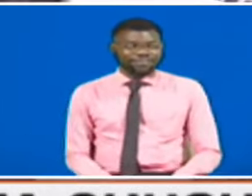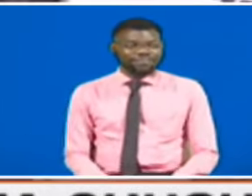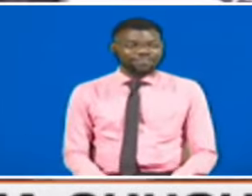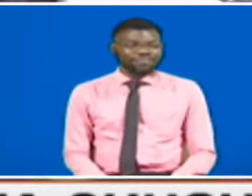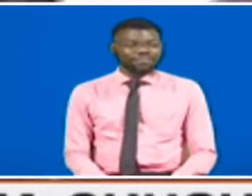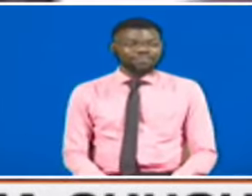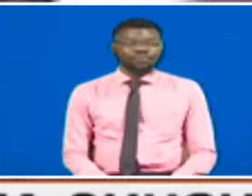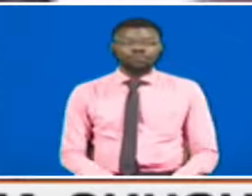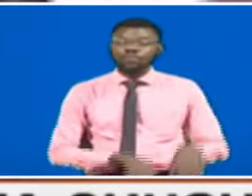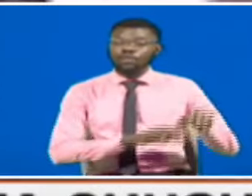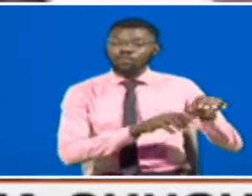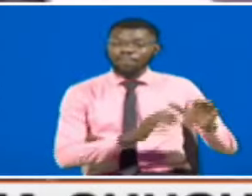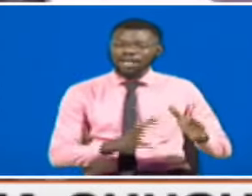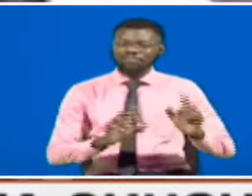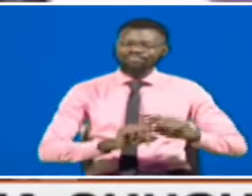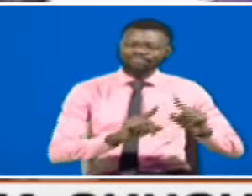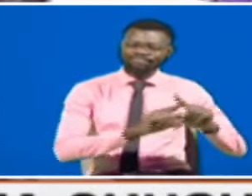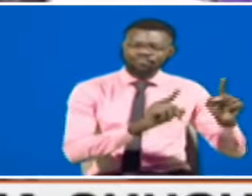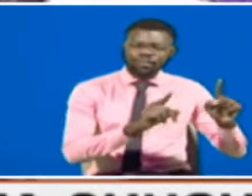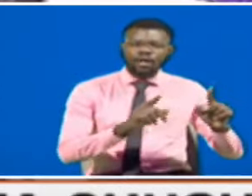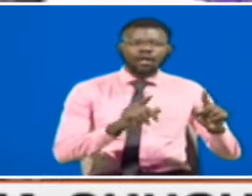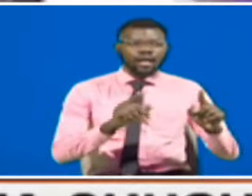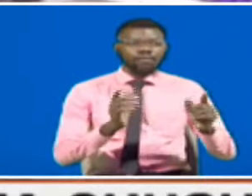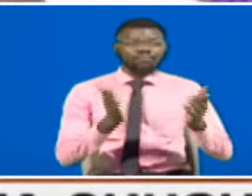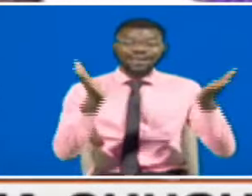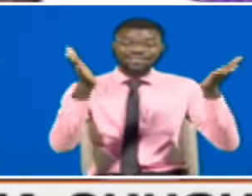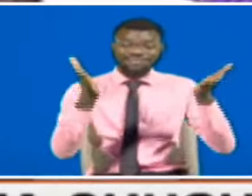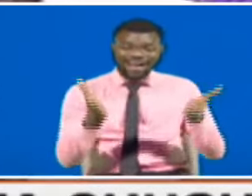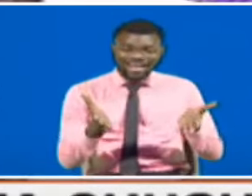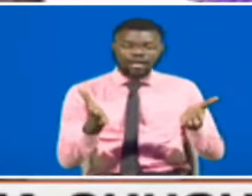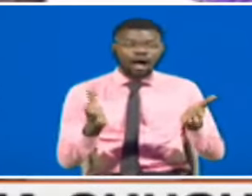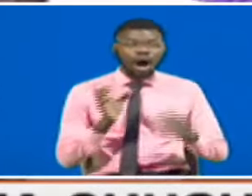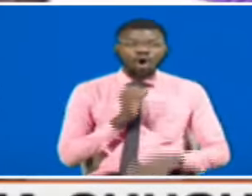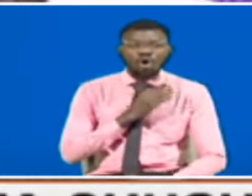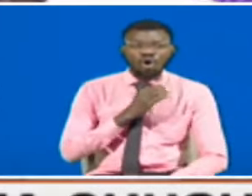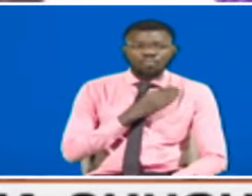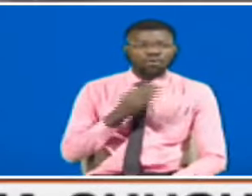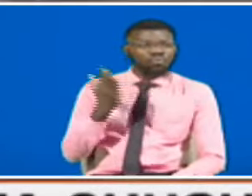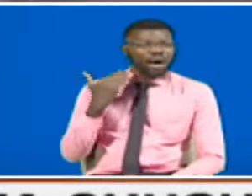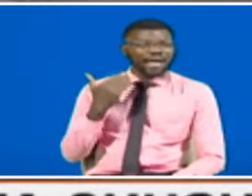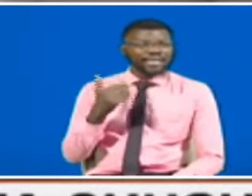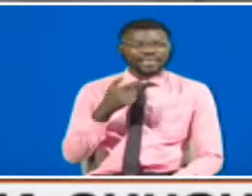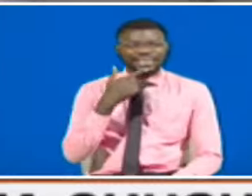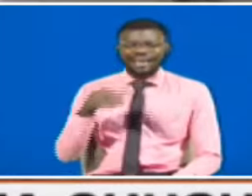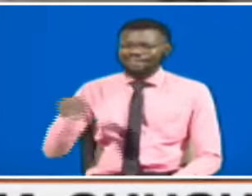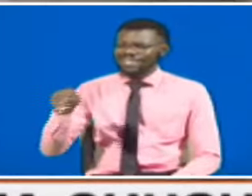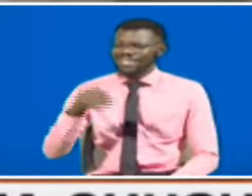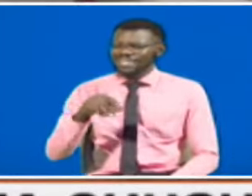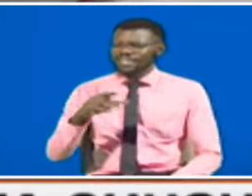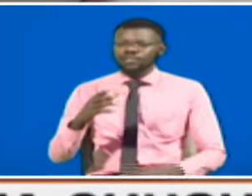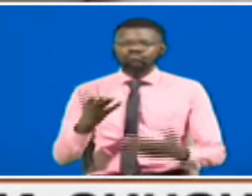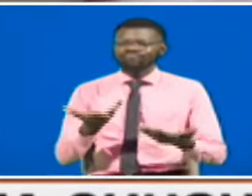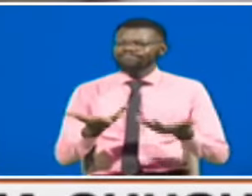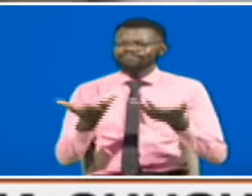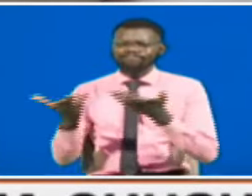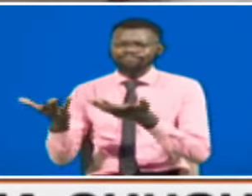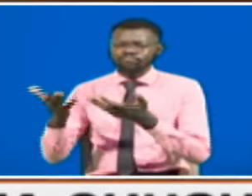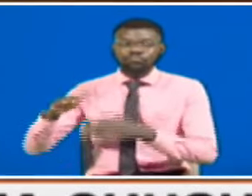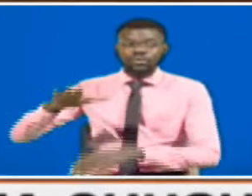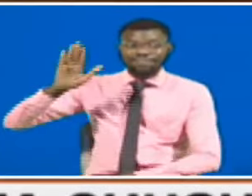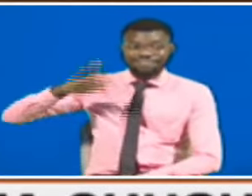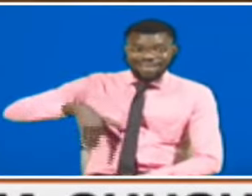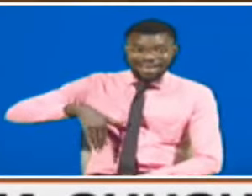ya wakulima kutoka eneo la kaskazini mwa bonde la Ufa wamekuwa kilalama kuhusiana na kucheleweshwa kwa mbolea na uwepo wa mbolea